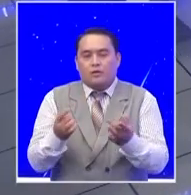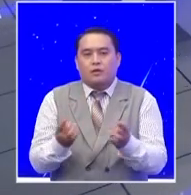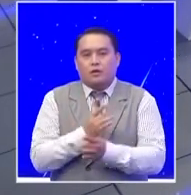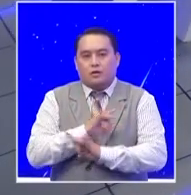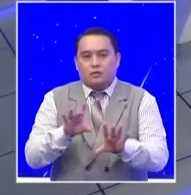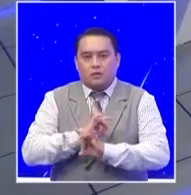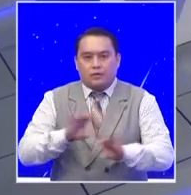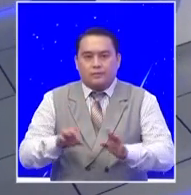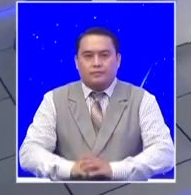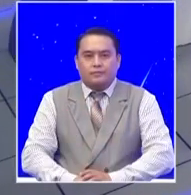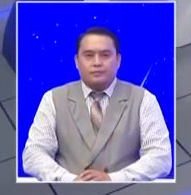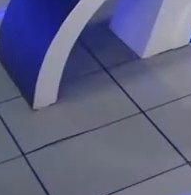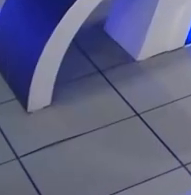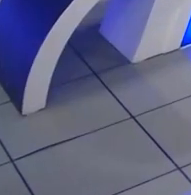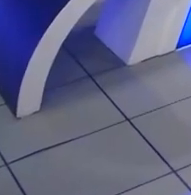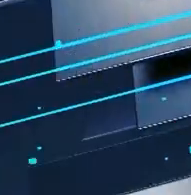хабарда көретіндеміз.